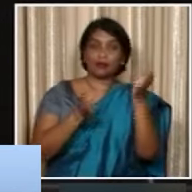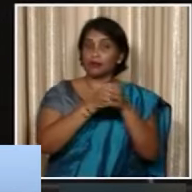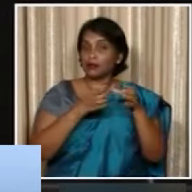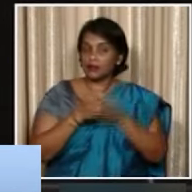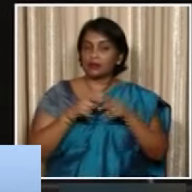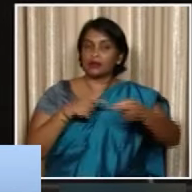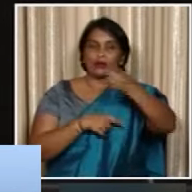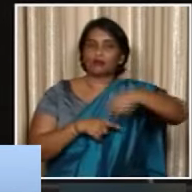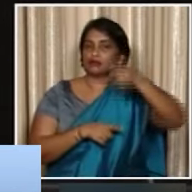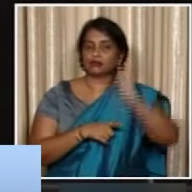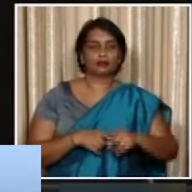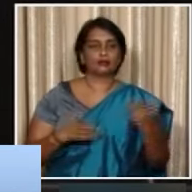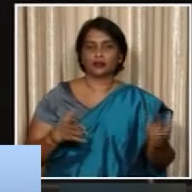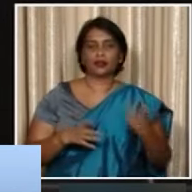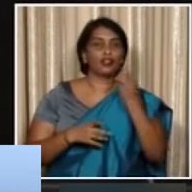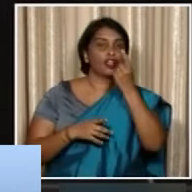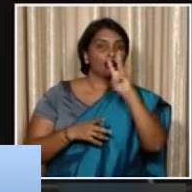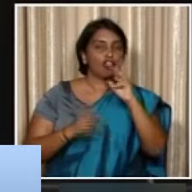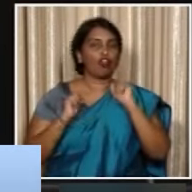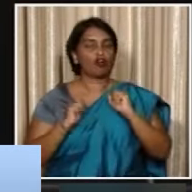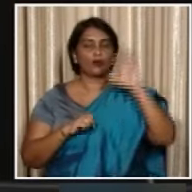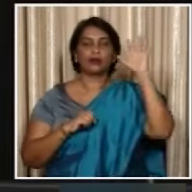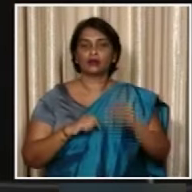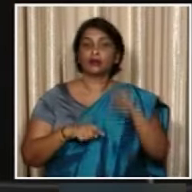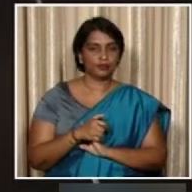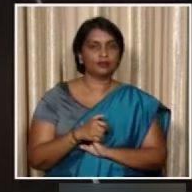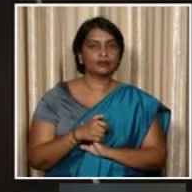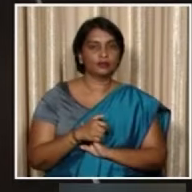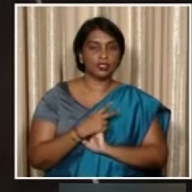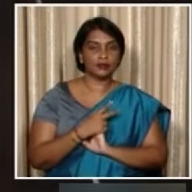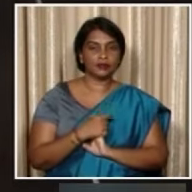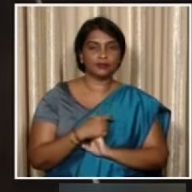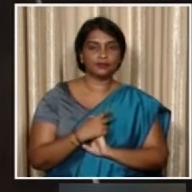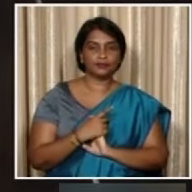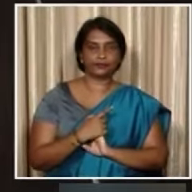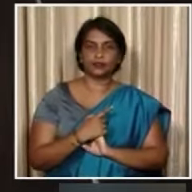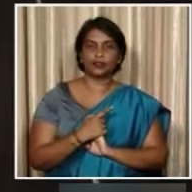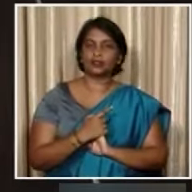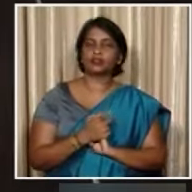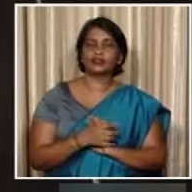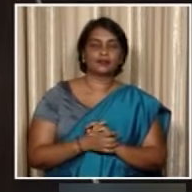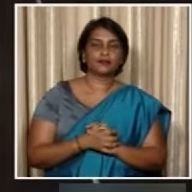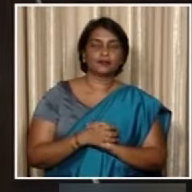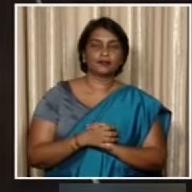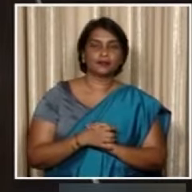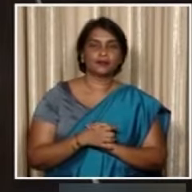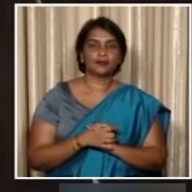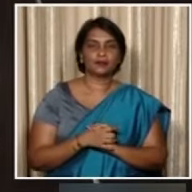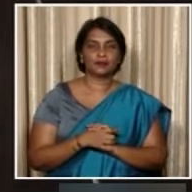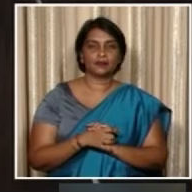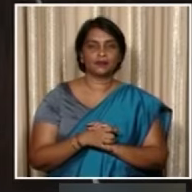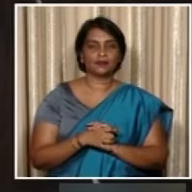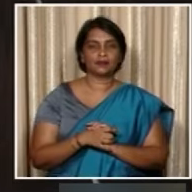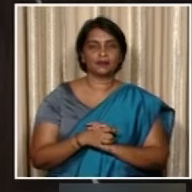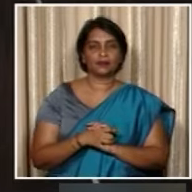තාම තීරණයක් නැහැ. 13 කොහොමද ගේන්නේ කියලා. ඒකයි ප්‍රමාදය. එතකොට දැන් මේ කතාවක් ගෙනියනවා මේ අපි මේගොල්ලොත් එක්ක එකතු